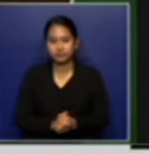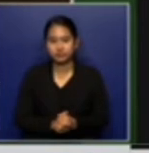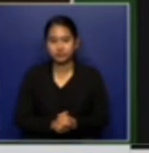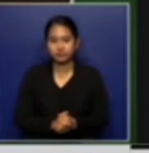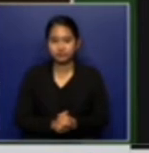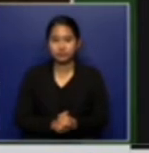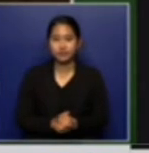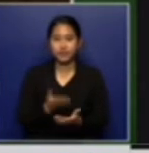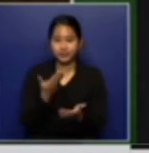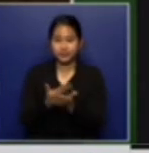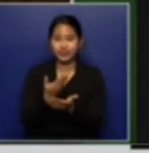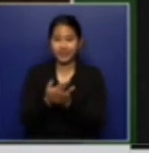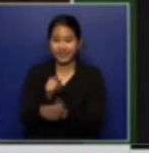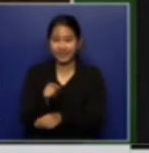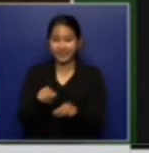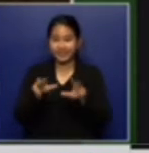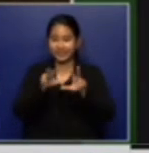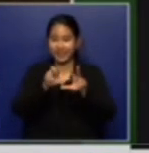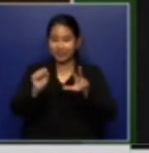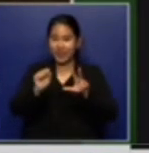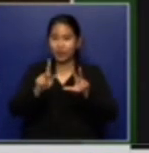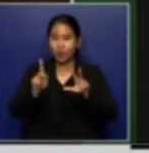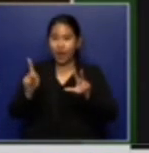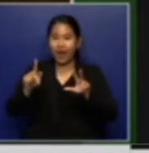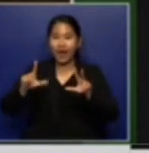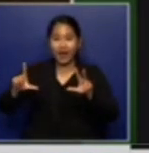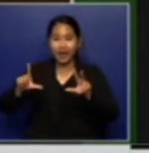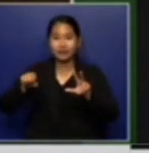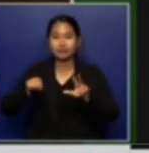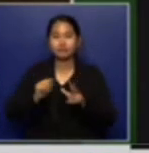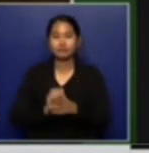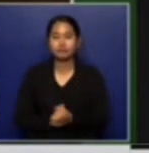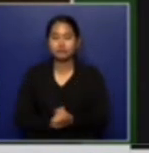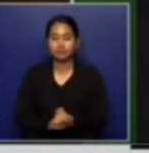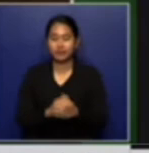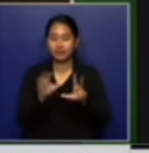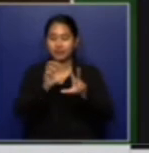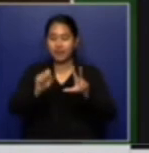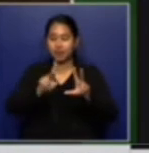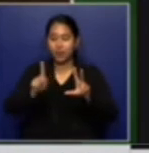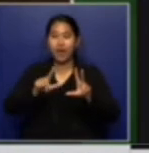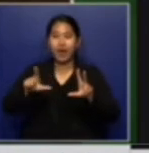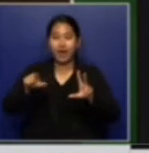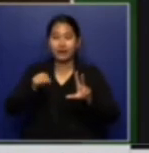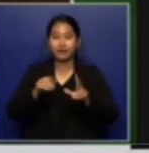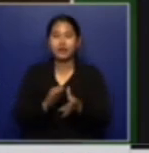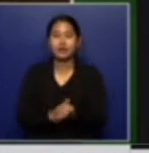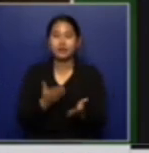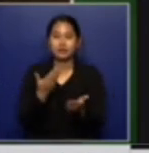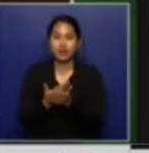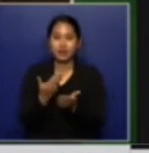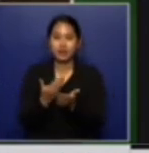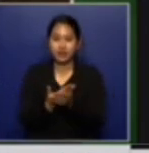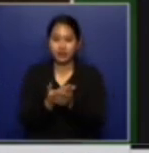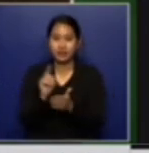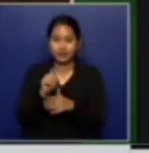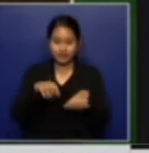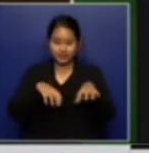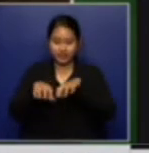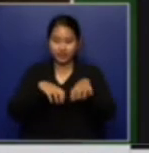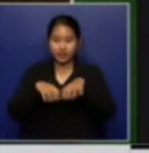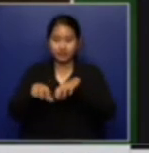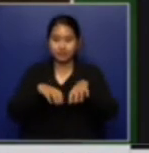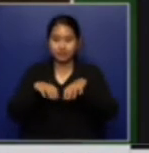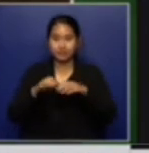เงินจำนวนนี้ 300,000 กว่าล้านครับท่านครับ 300,000 กว่าล้านแล้ววงเงินที่เกิดขึ้นในการจัดสรรก็ประม